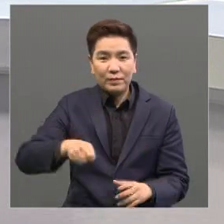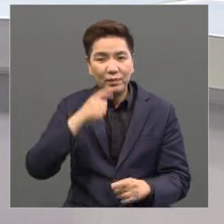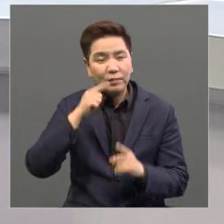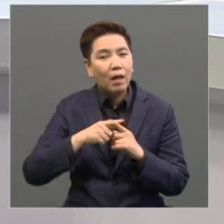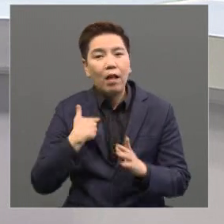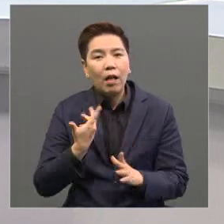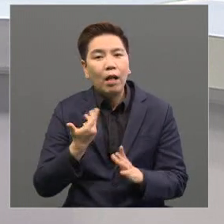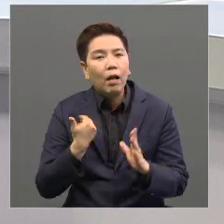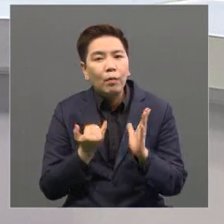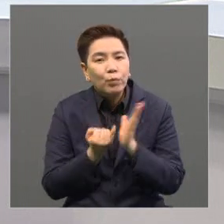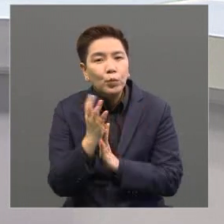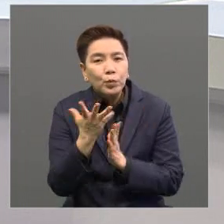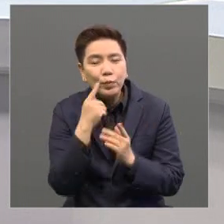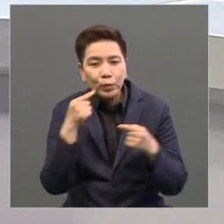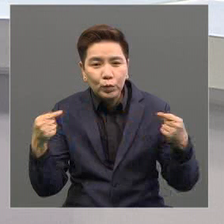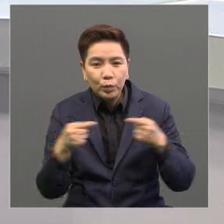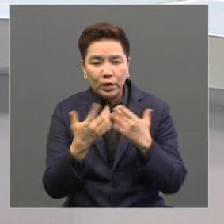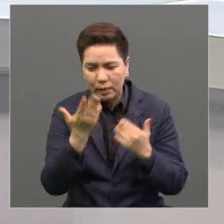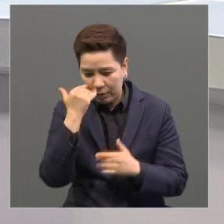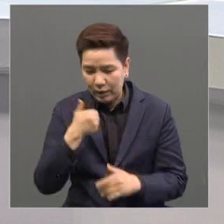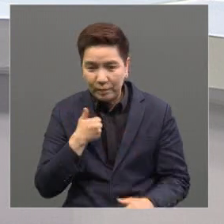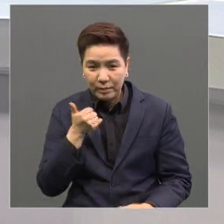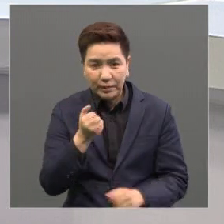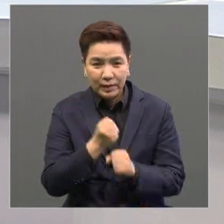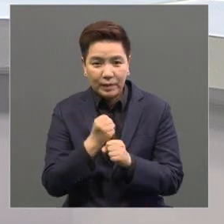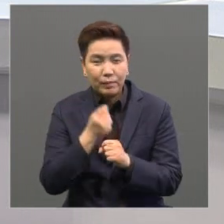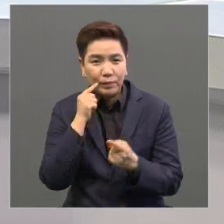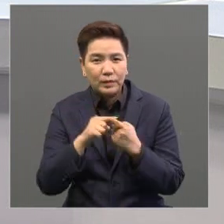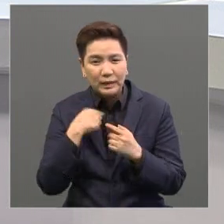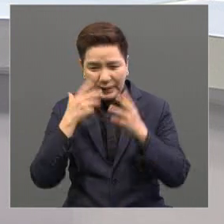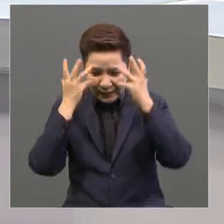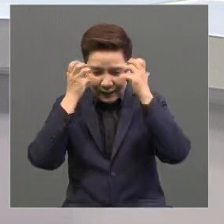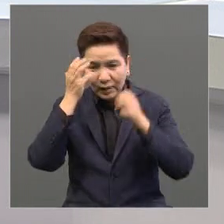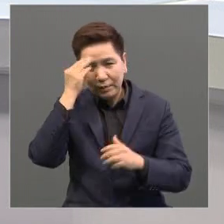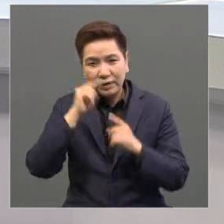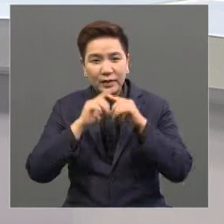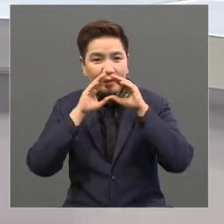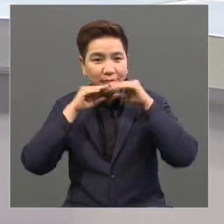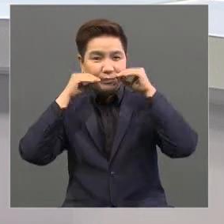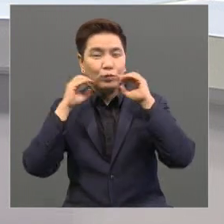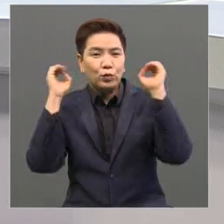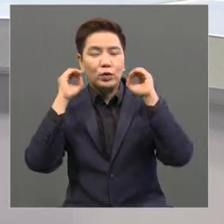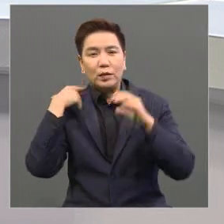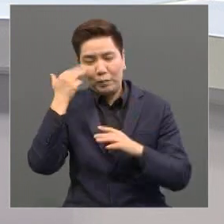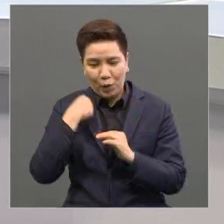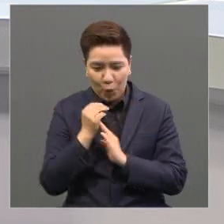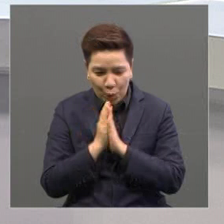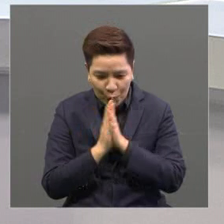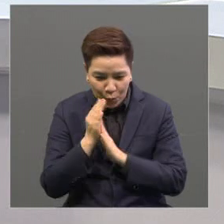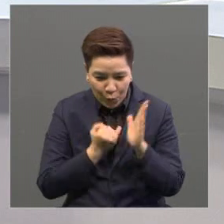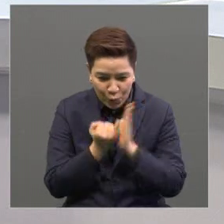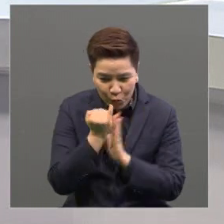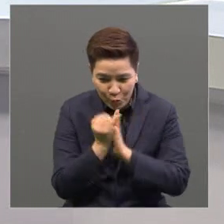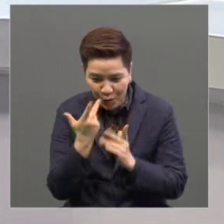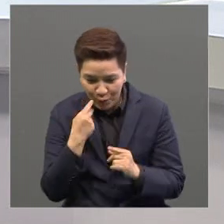สักตัวนึงเอาจริงๆหลายคนบอกว่าทำไมปัทมาพรเชอรี่ทำไมถึงเครียดจังเออไม่ยิ้มเลยกำลังลุ้นของตัวเองอยู่